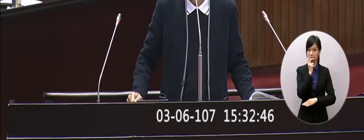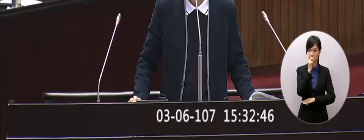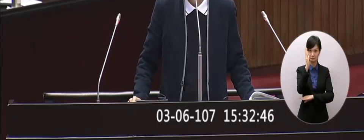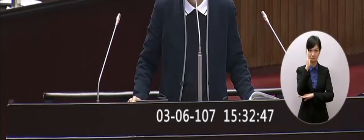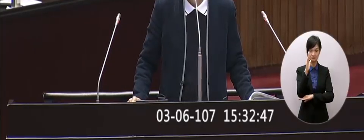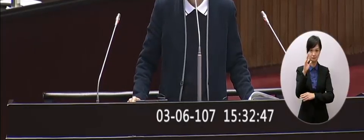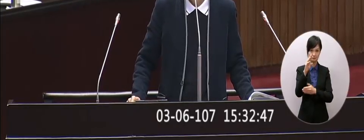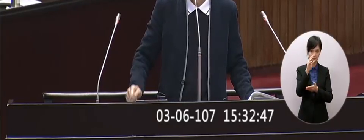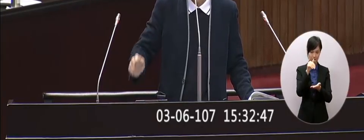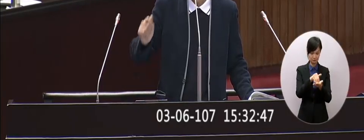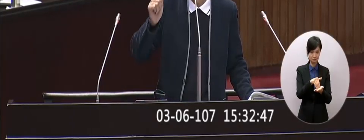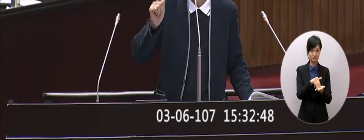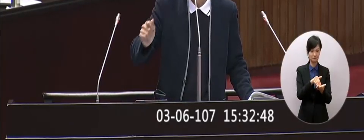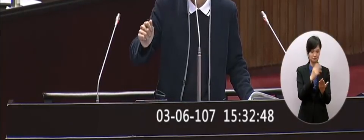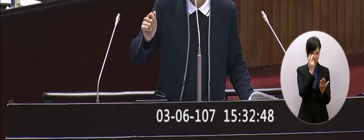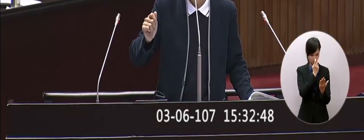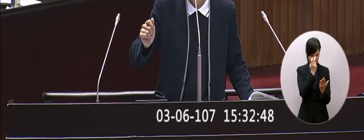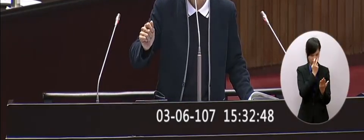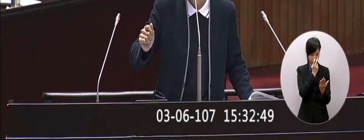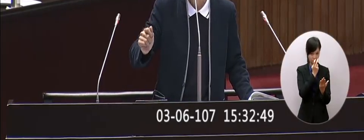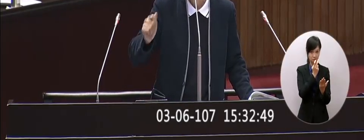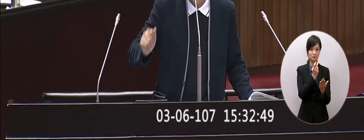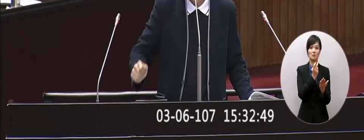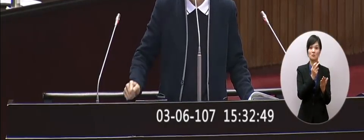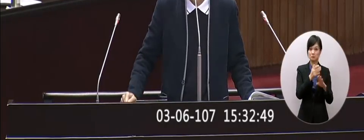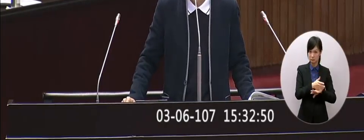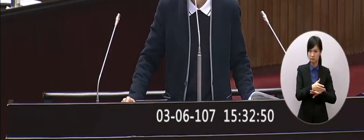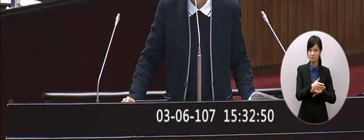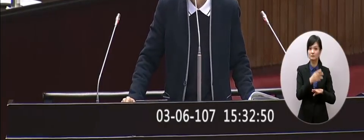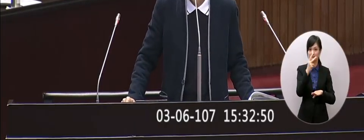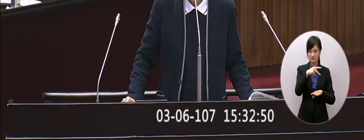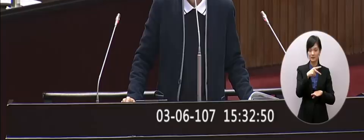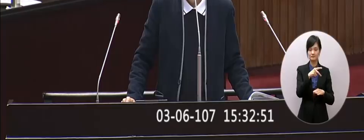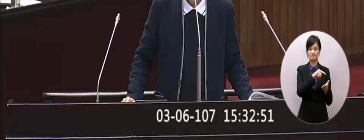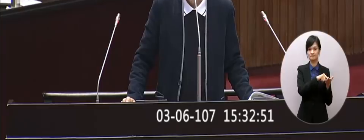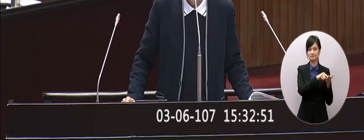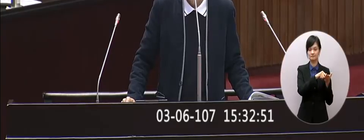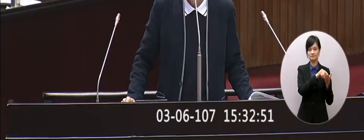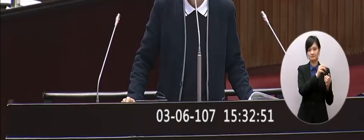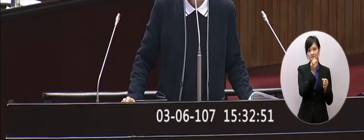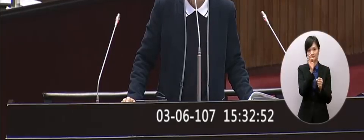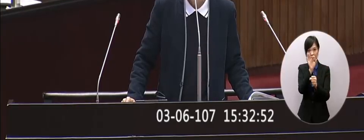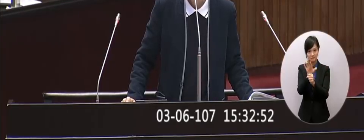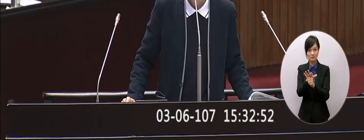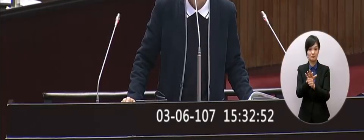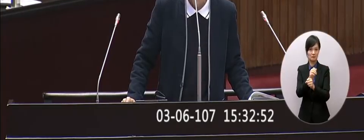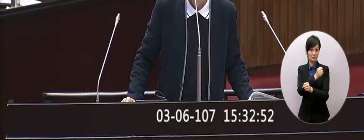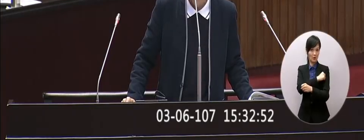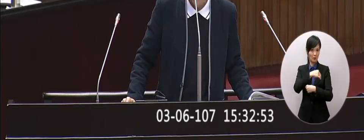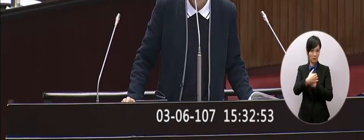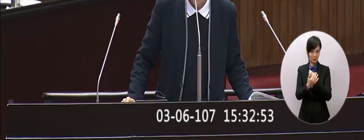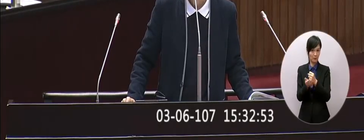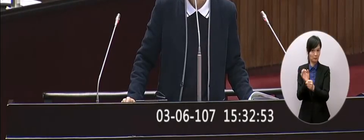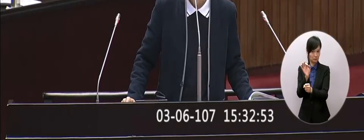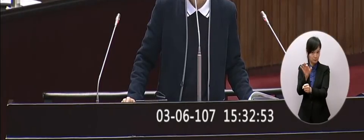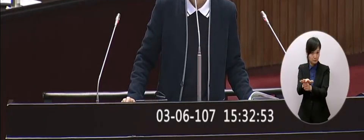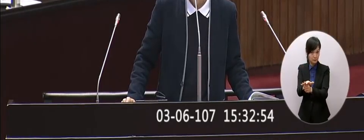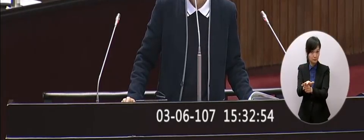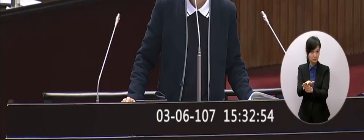定，最后再有劳保的一个给付。面对的这个相关的法